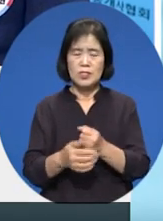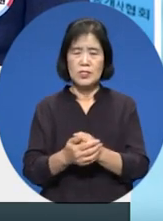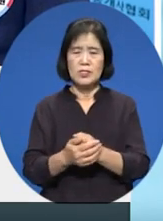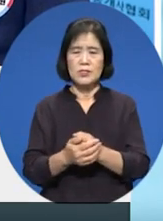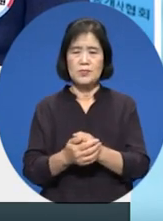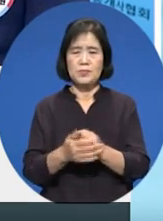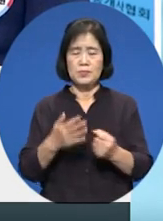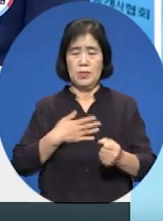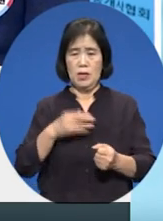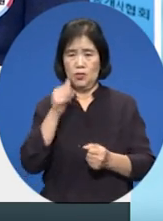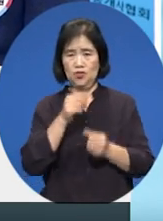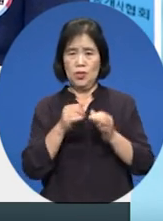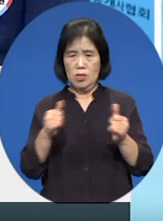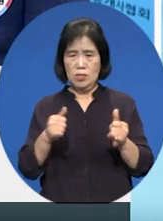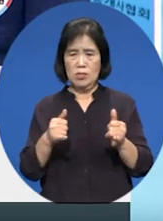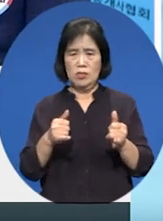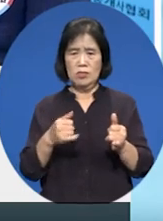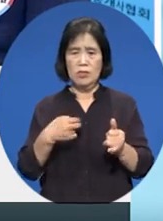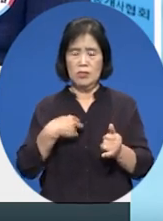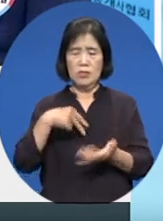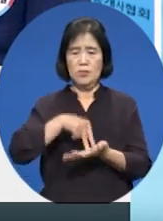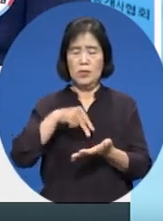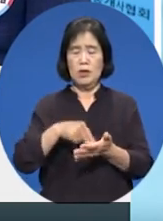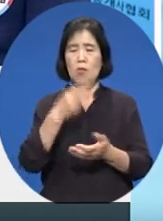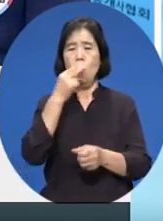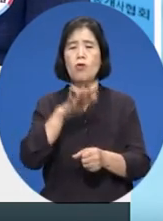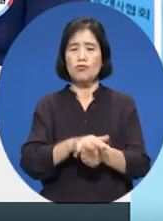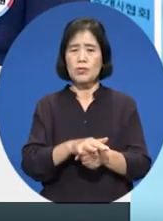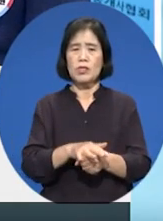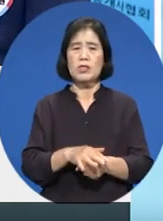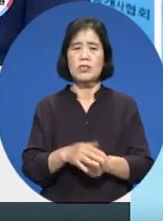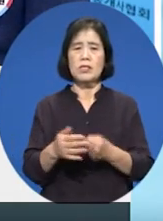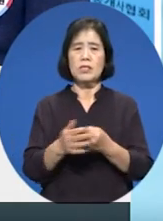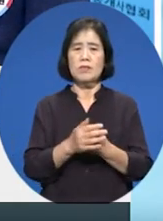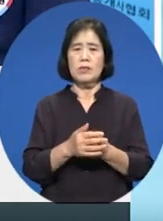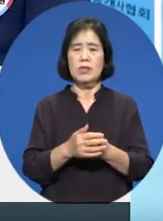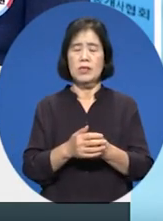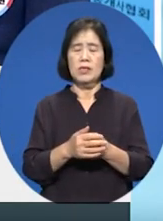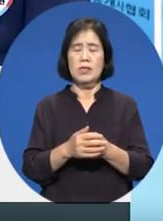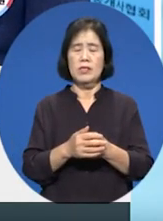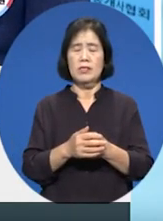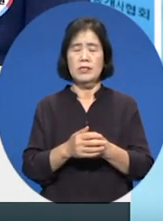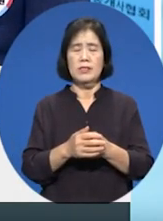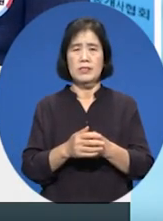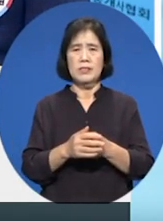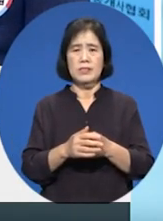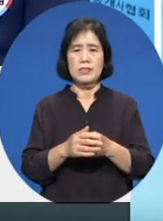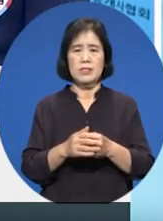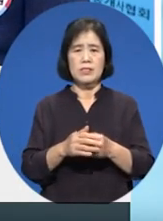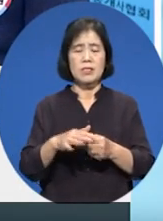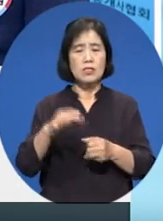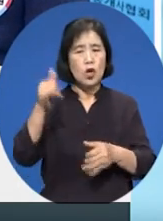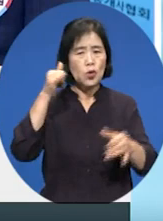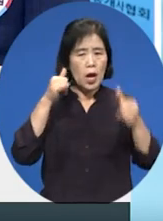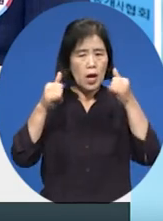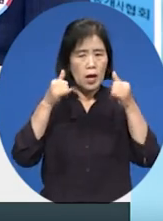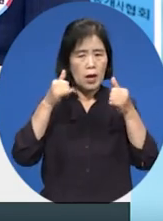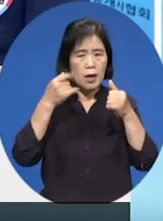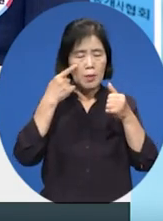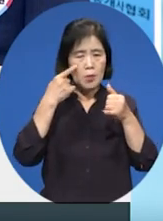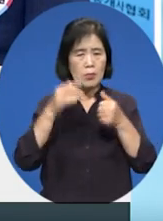제가 중개인이라 그러면 너무 억울할 것 같아요. 그래서 이제 뭐 현장에 계신 분들하고 전화 한두 통 하고 왔는데